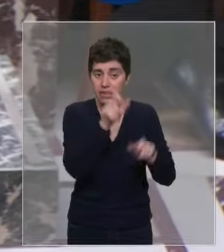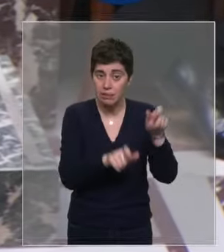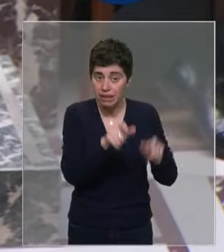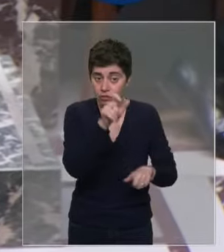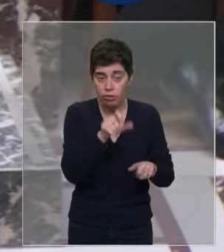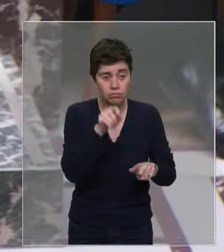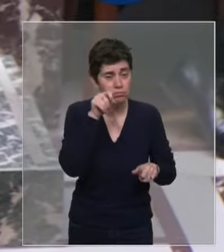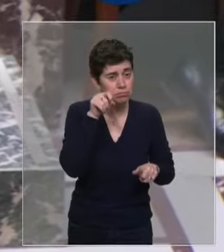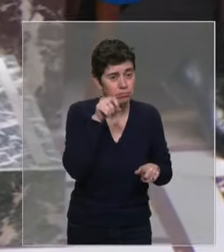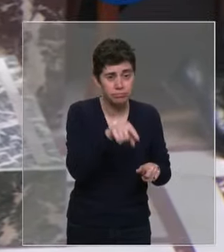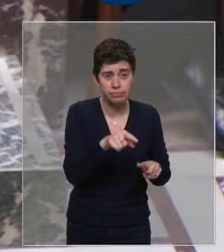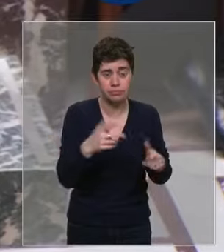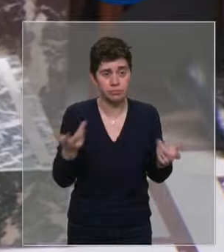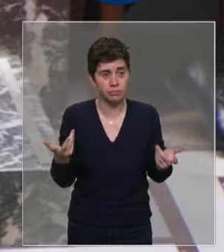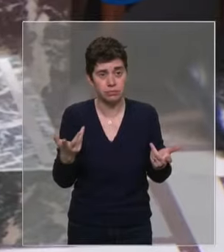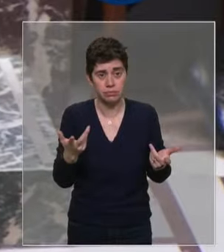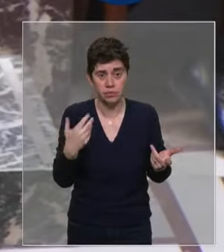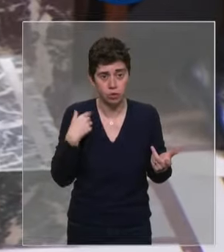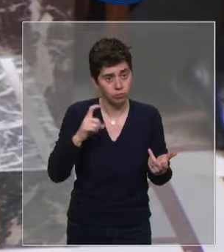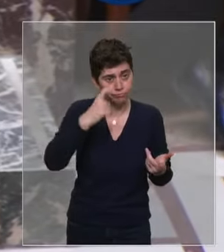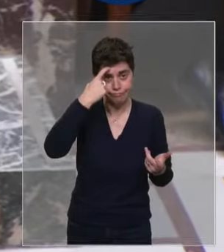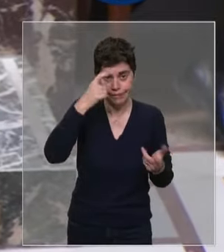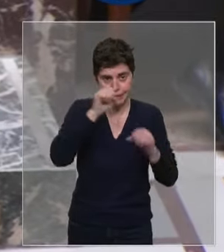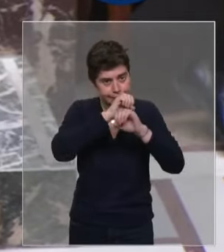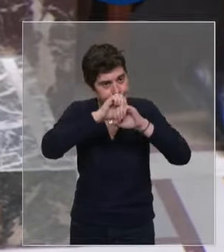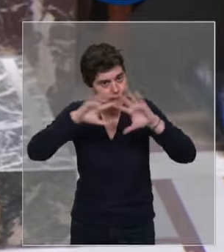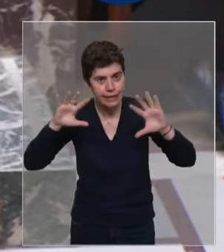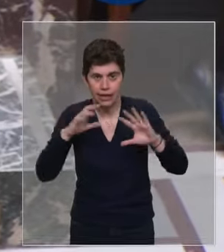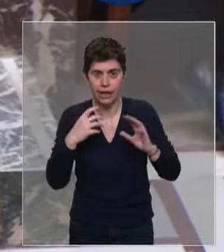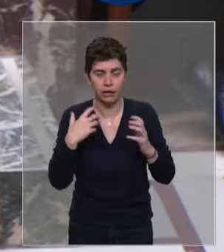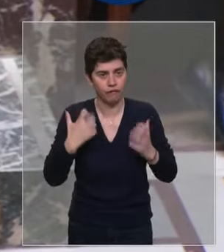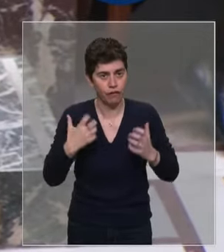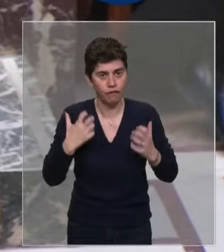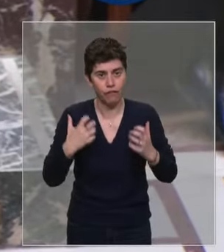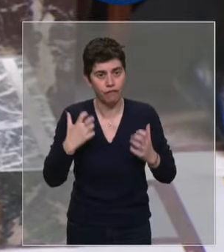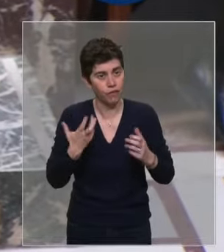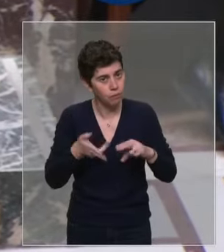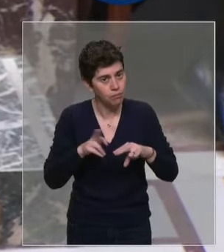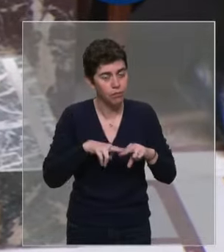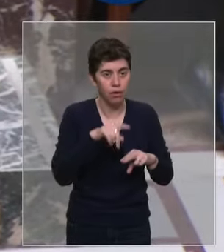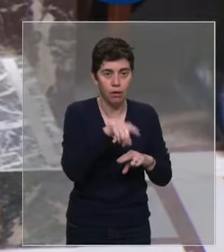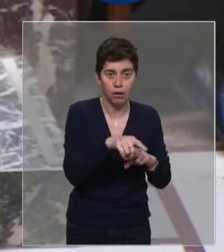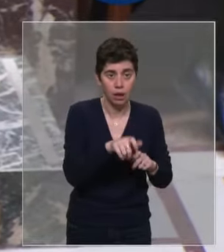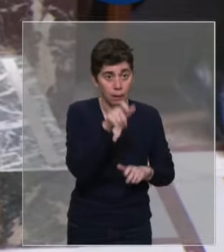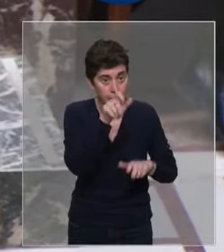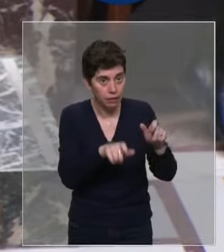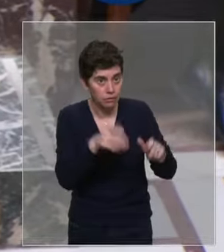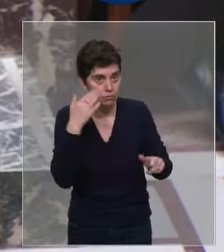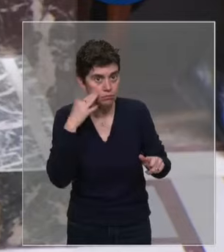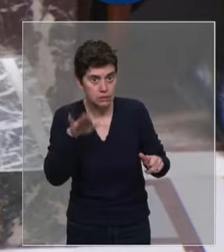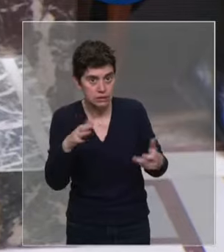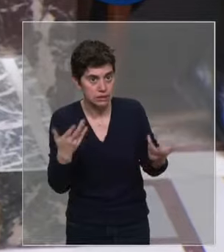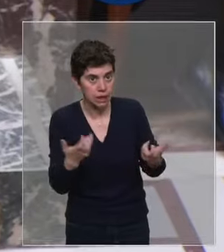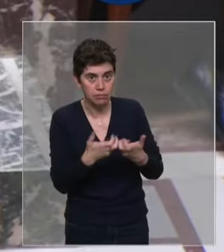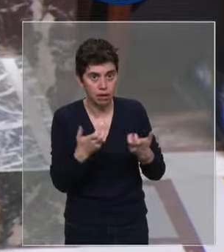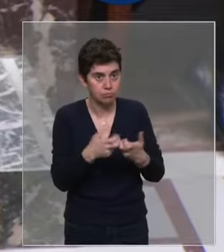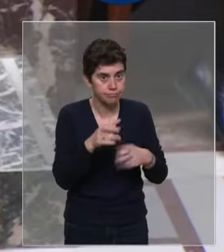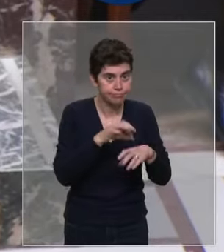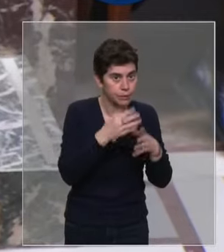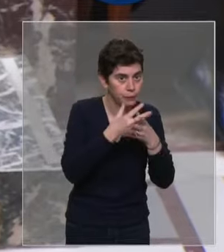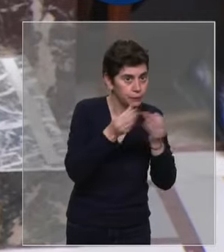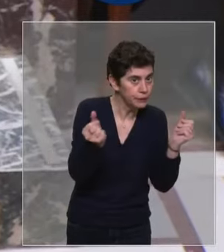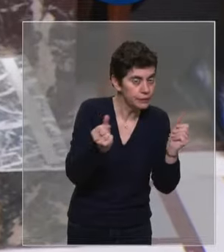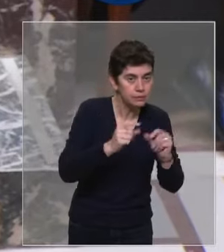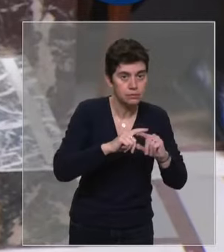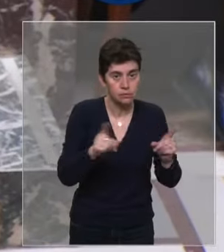ont tout leur consentement, tout leur discernement, des personnes dont le pronostic effectivement est engagé et